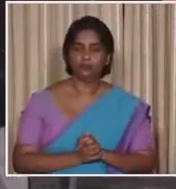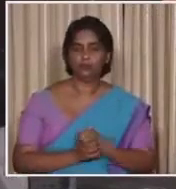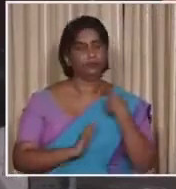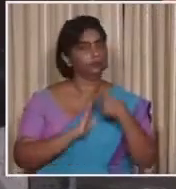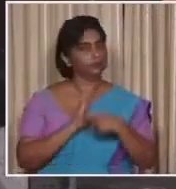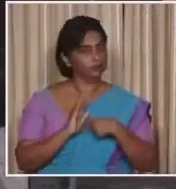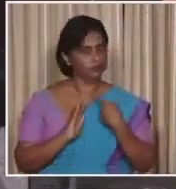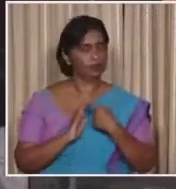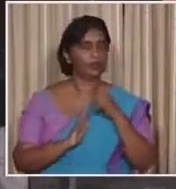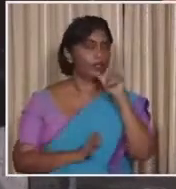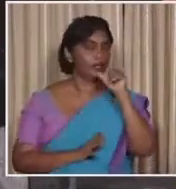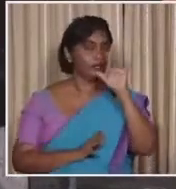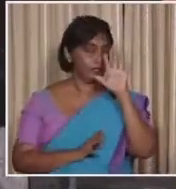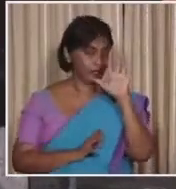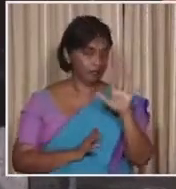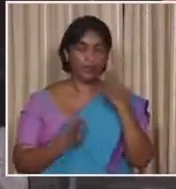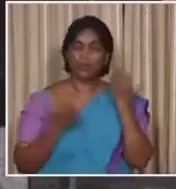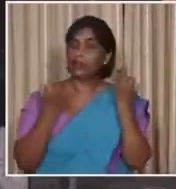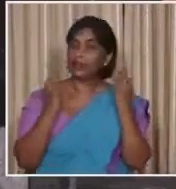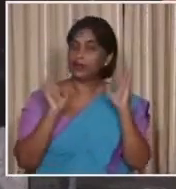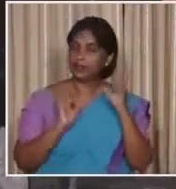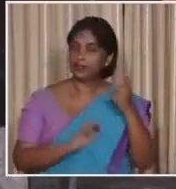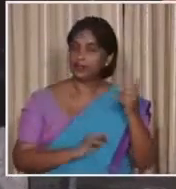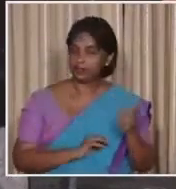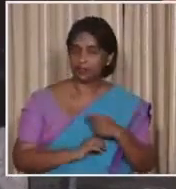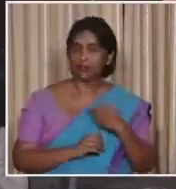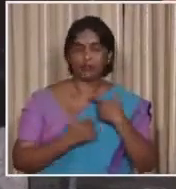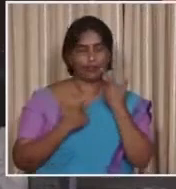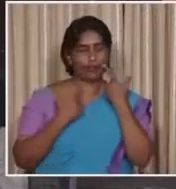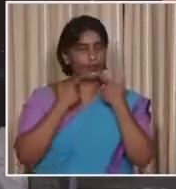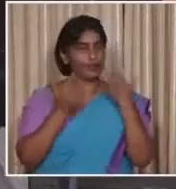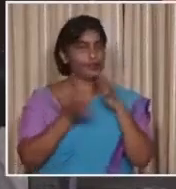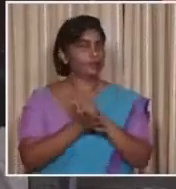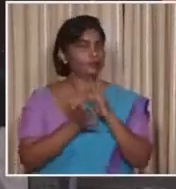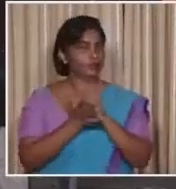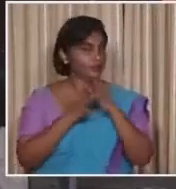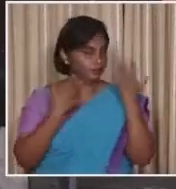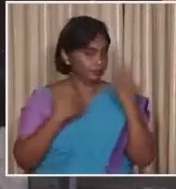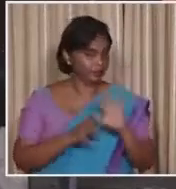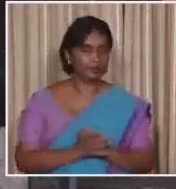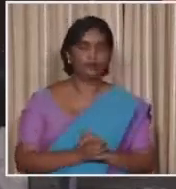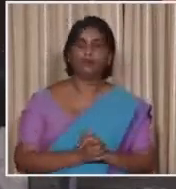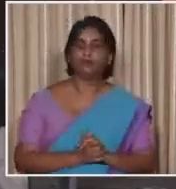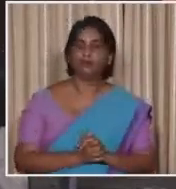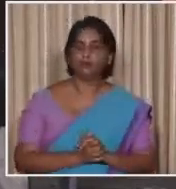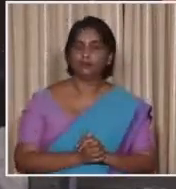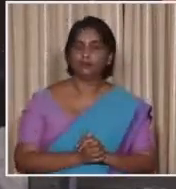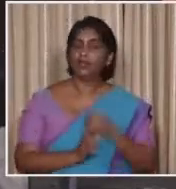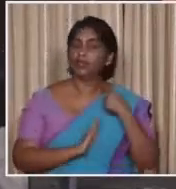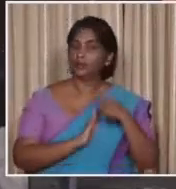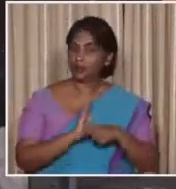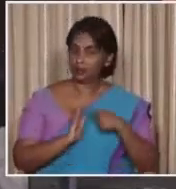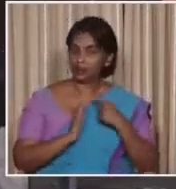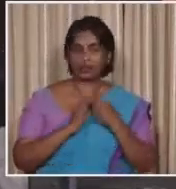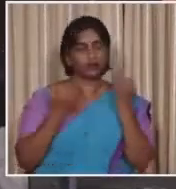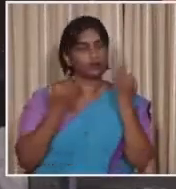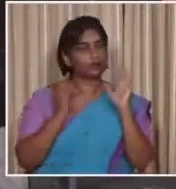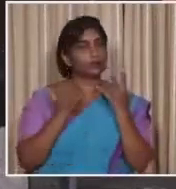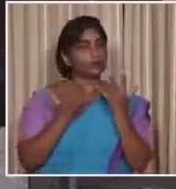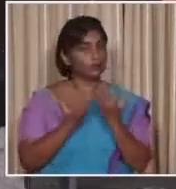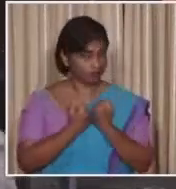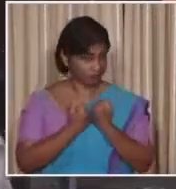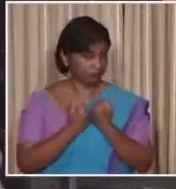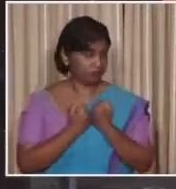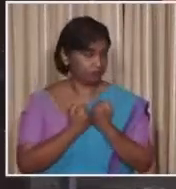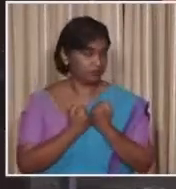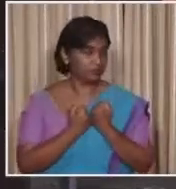าวารัมคอนดาร์ปัตติริกันระดีอีลังเกย์กีสุดันดีระมาดินดาโดเอ็นนโมธรรมมักกะลิกานะชุดัน